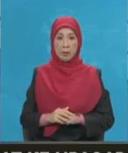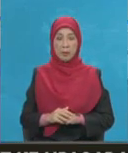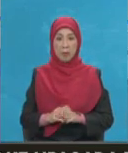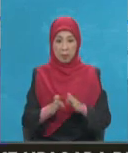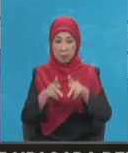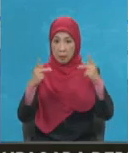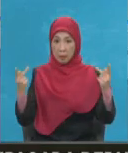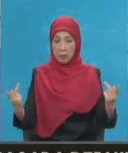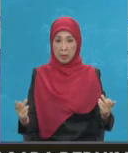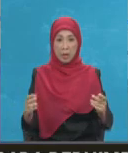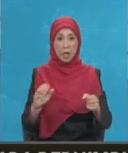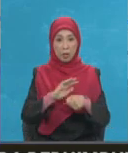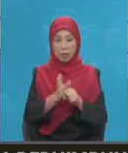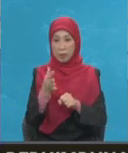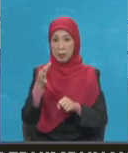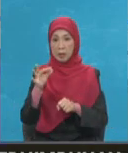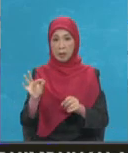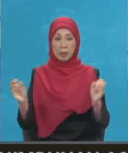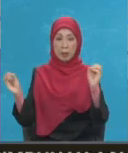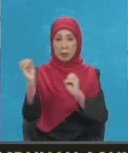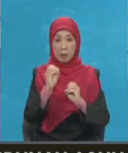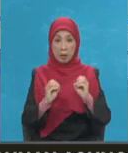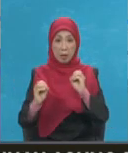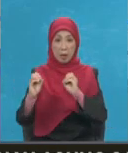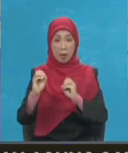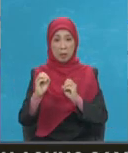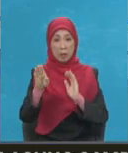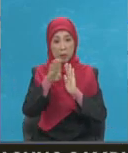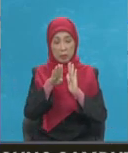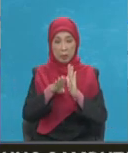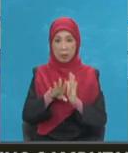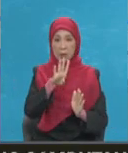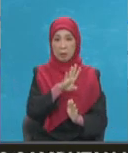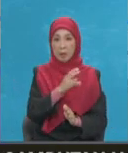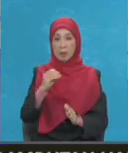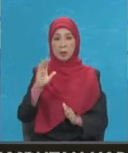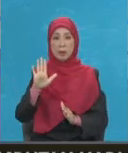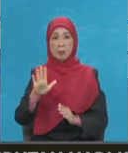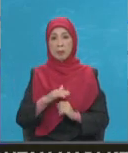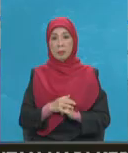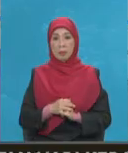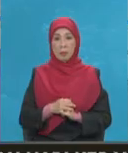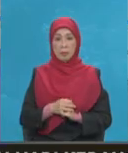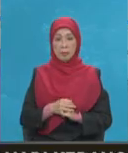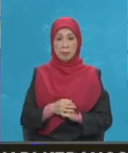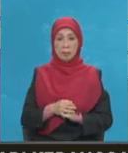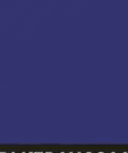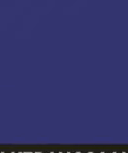Siaran akhbar COVID-19 di negara Brunei Darussalam, tidak ada kes berada dalam kategori 4 dan kategori 5.